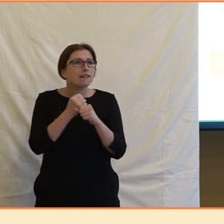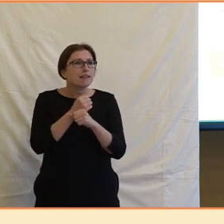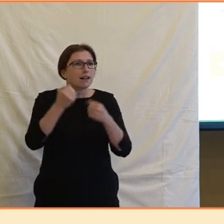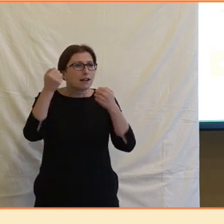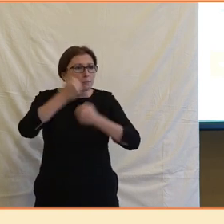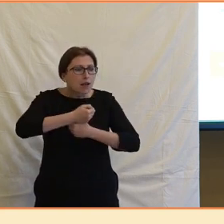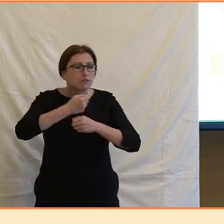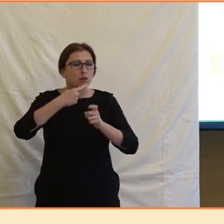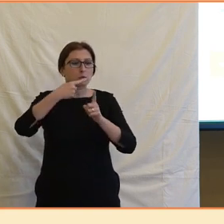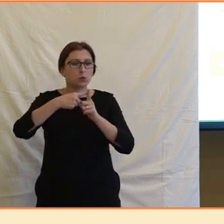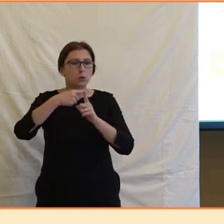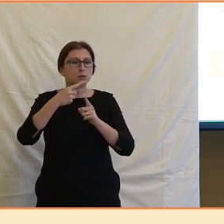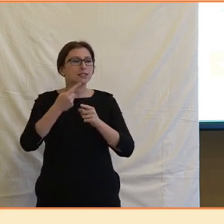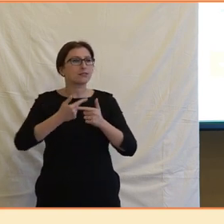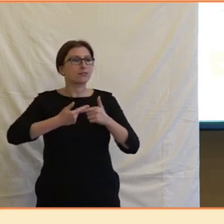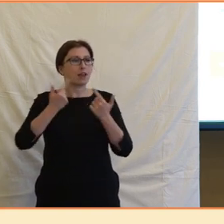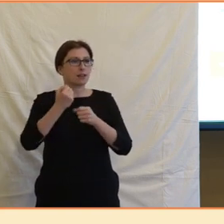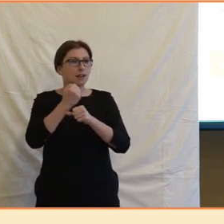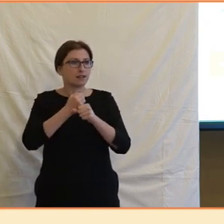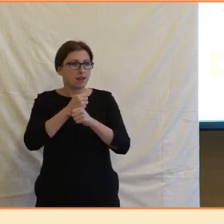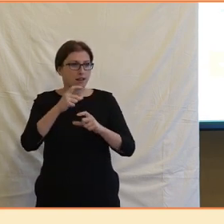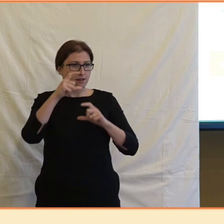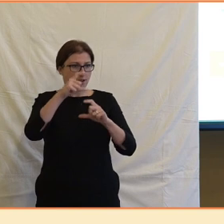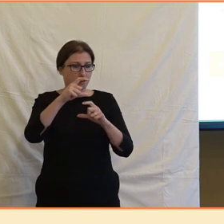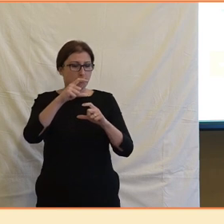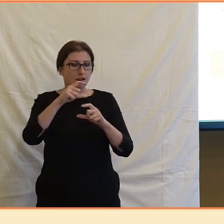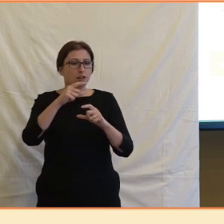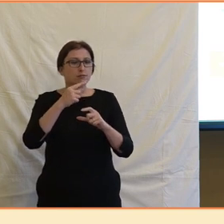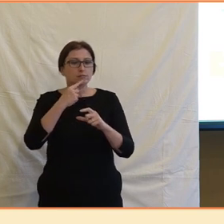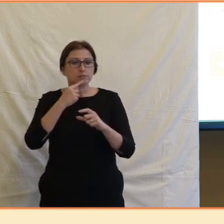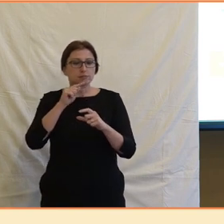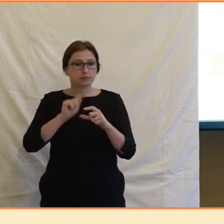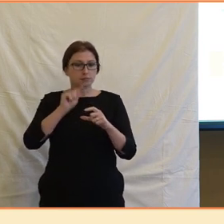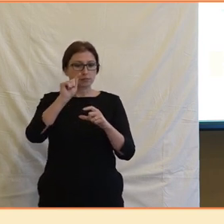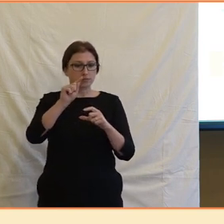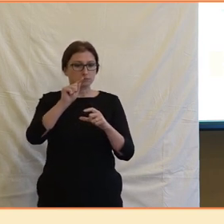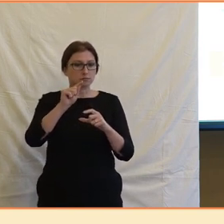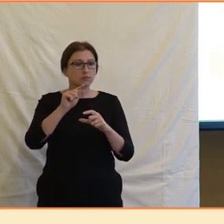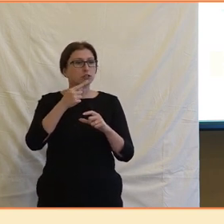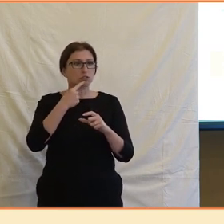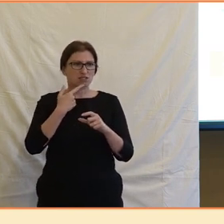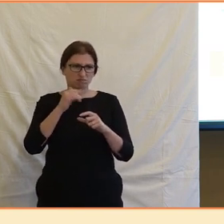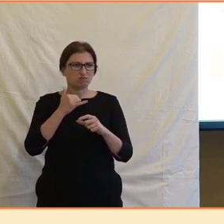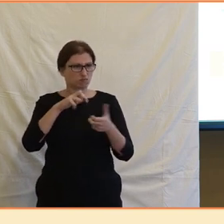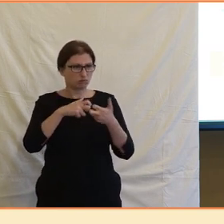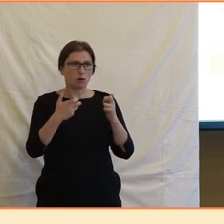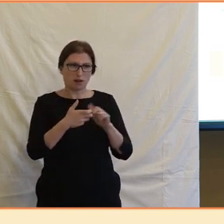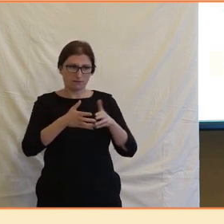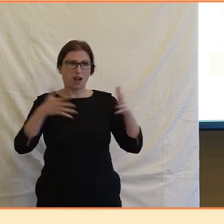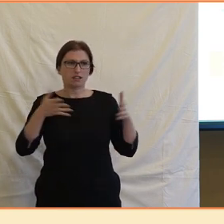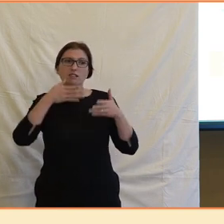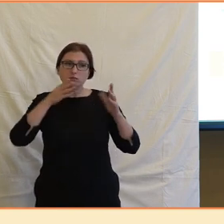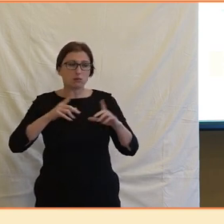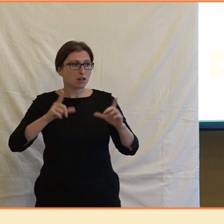světle hnědé části toho pole, které značí, že to prostě problém je v tom